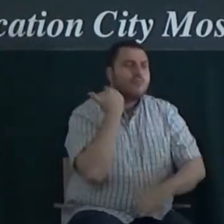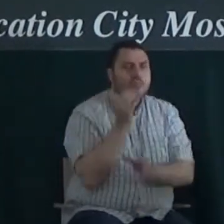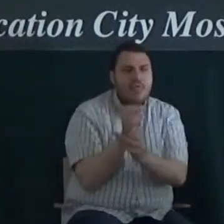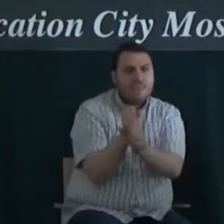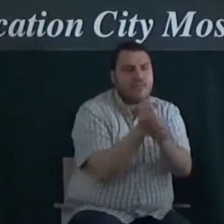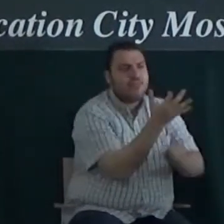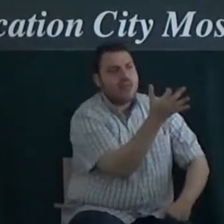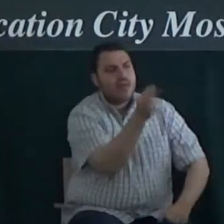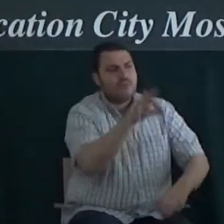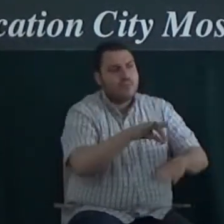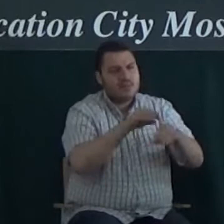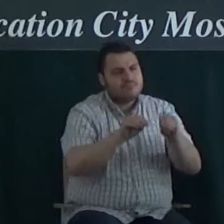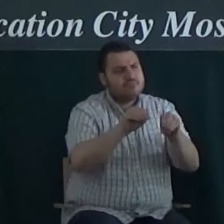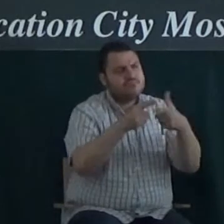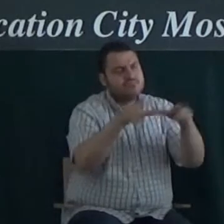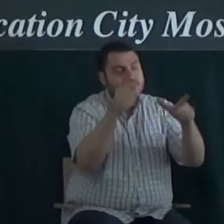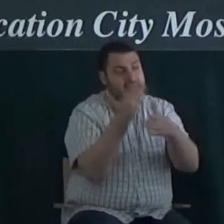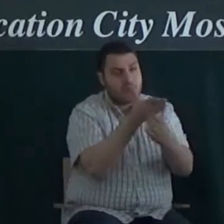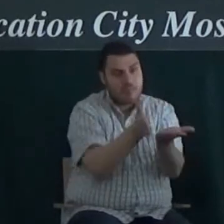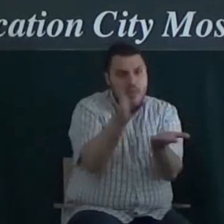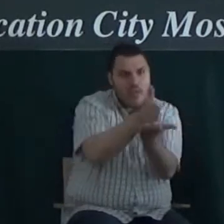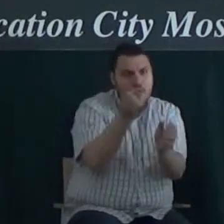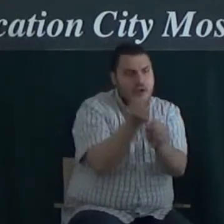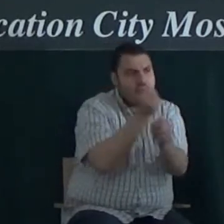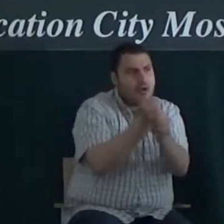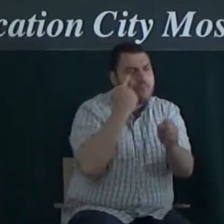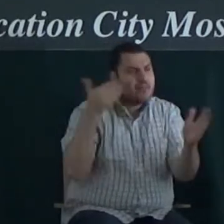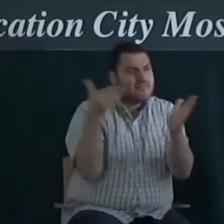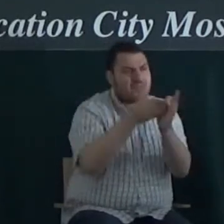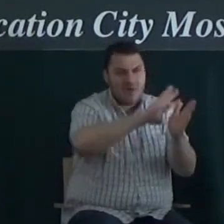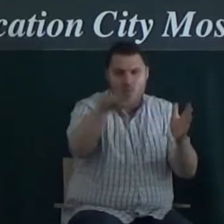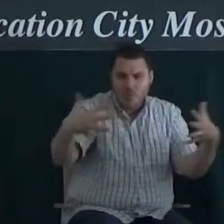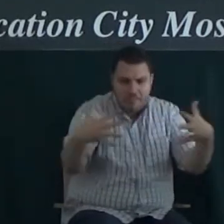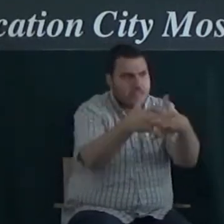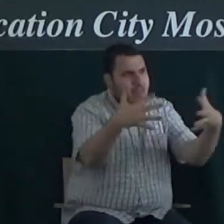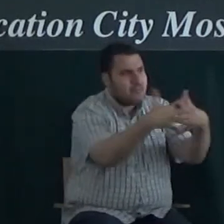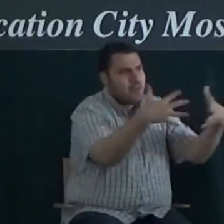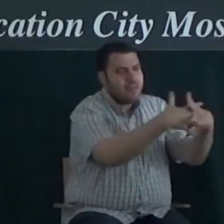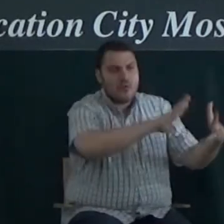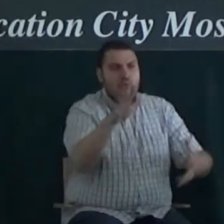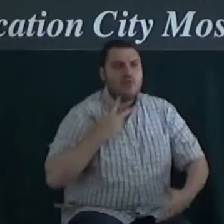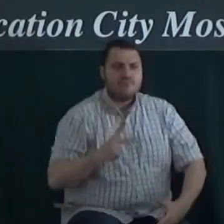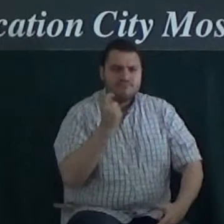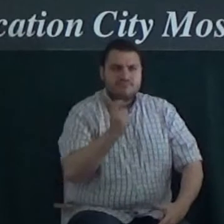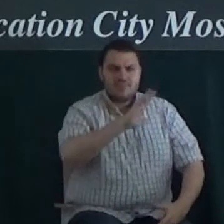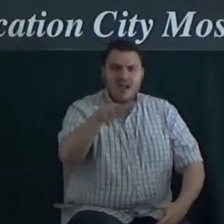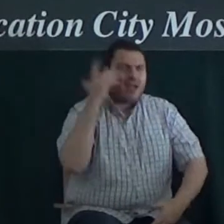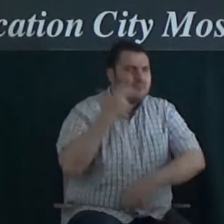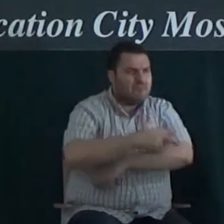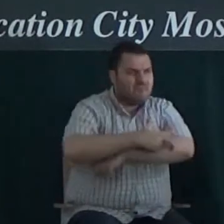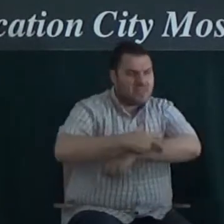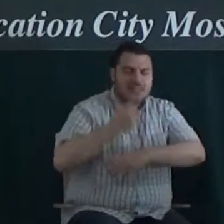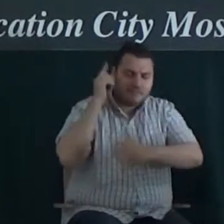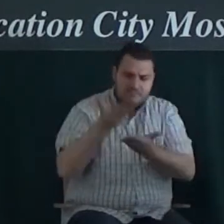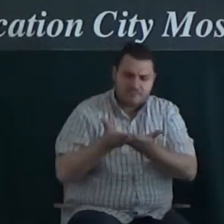أجمعين، فهدى به من الضلالة ولمَّ به بعد الشتات وأغنى به بعد العيلة. فصلوات